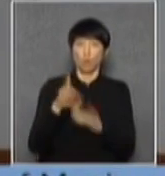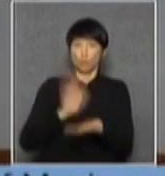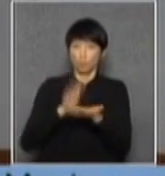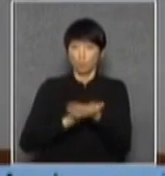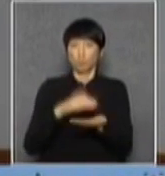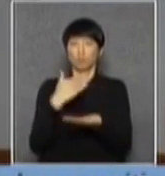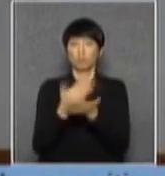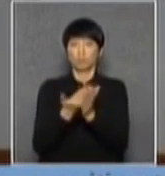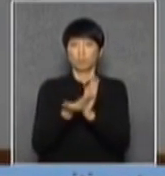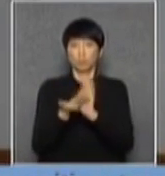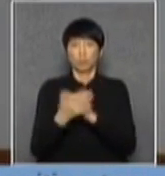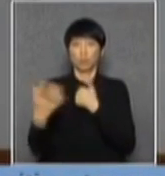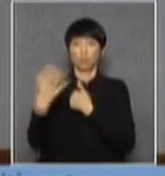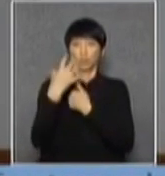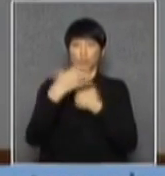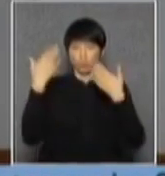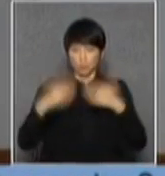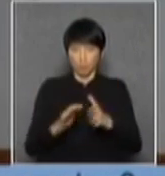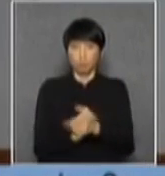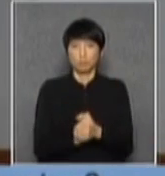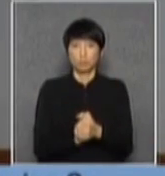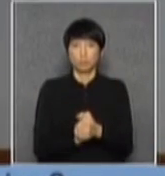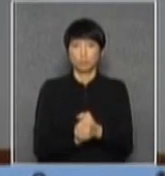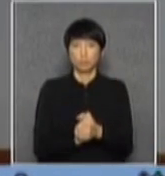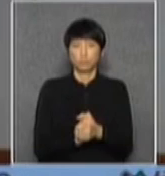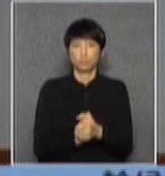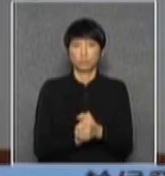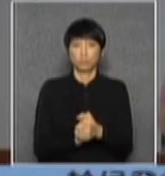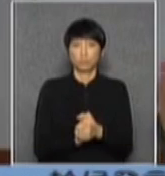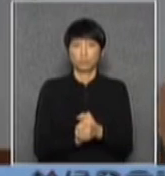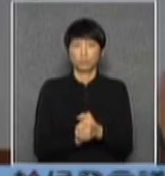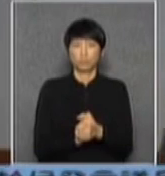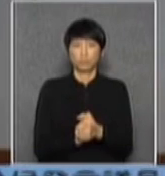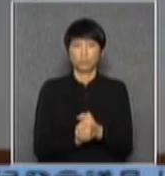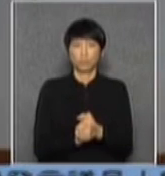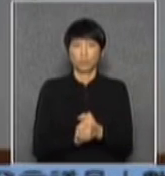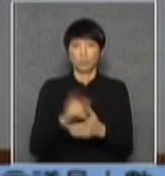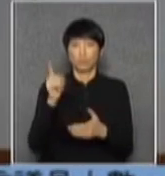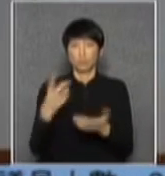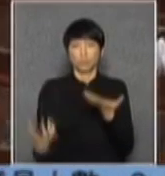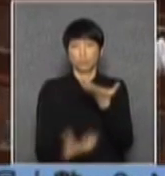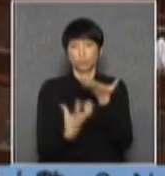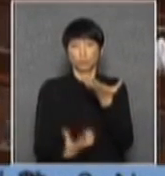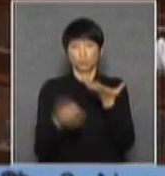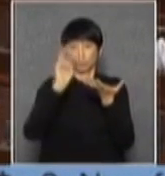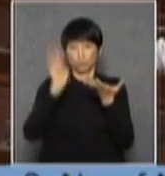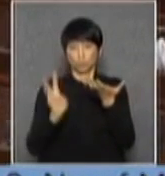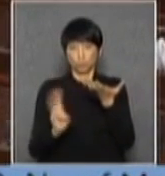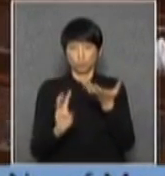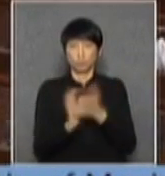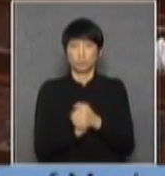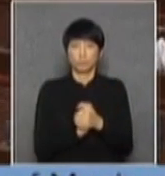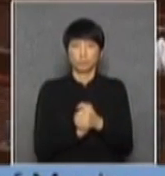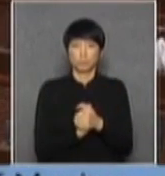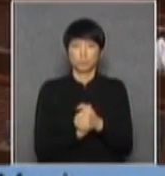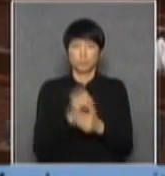知講完之後你就去。煮滾鍋水，令到